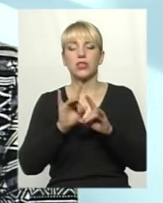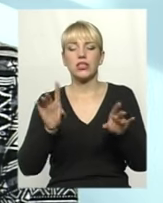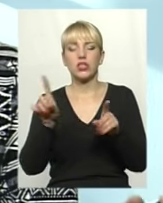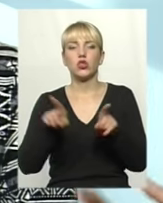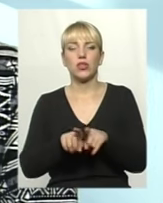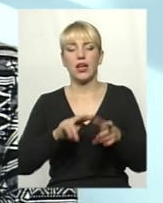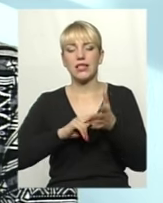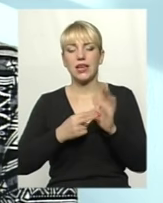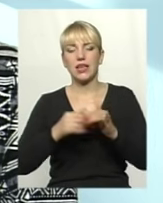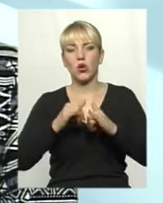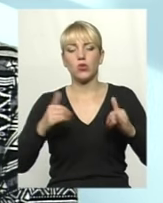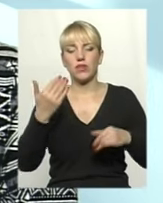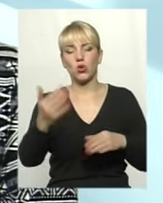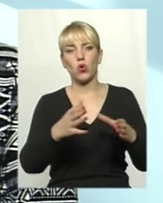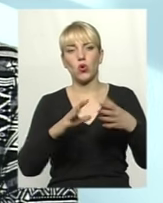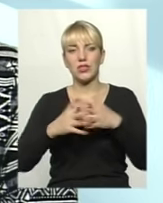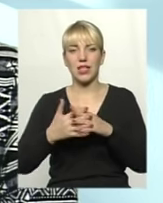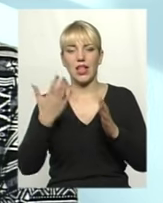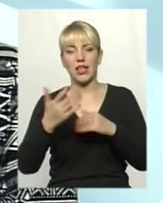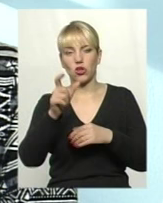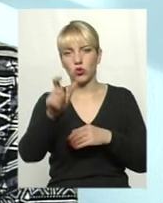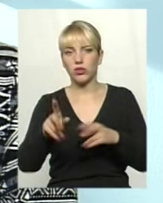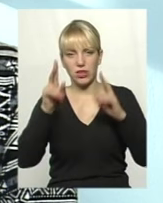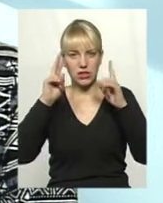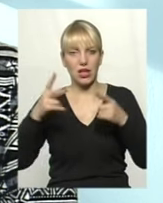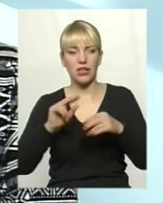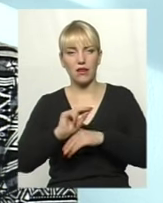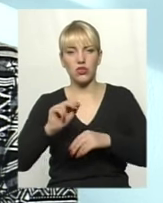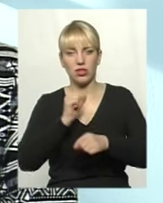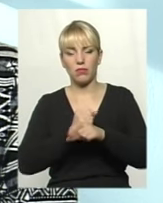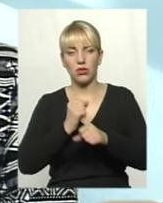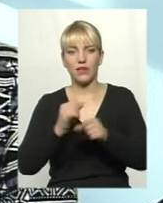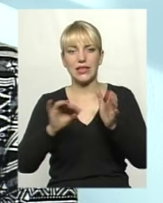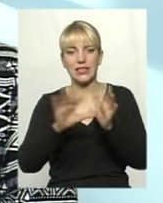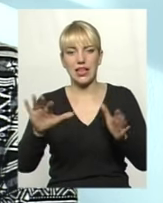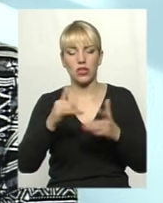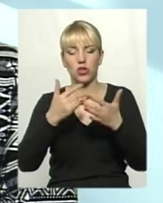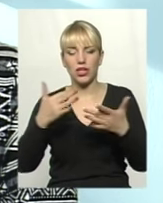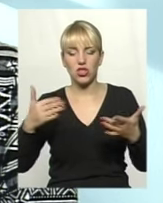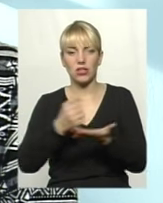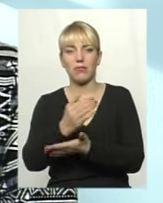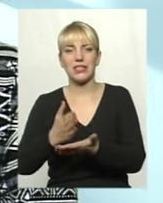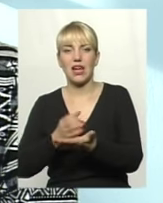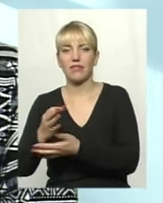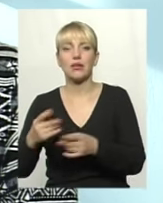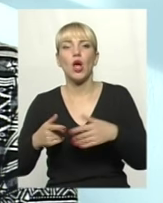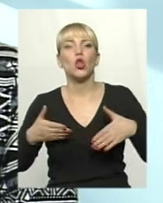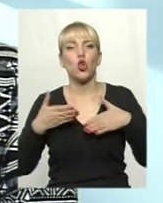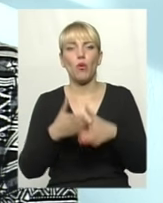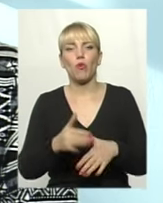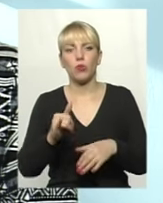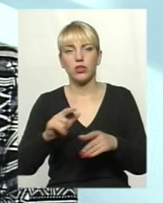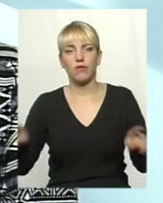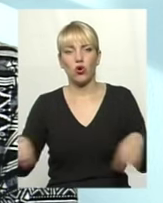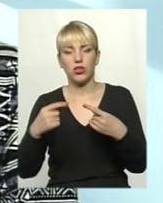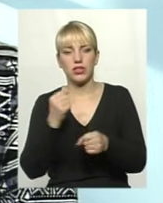стратегія розвитку його села, якщо він цього не знає. Навчити його працювати з електронними і іншими сервісами. Допомогти в організації